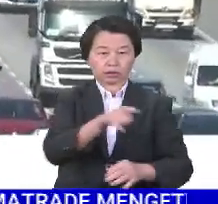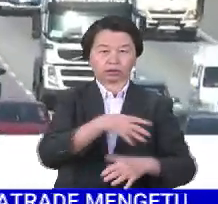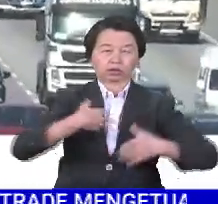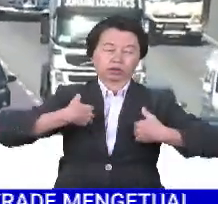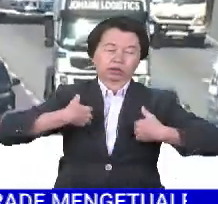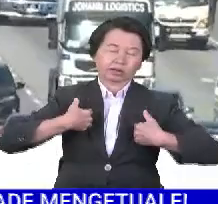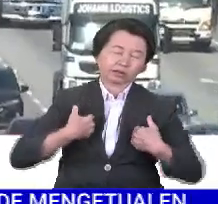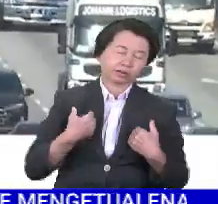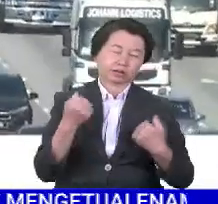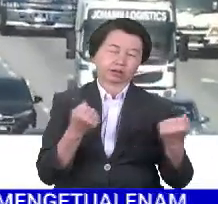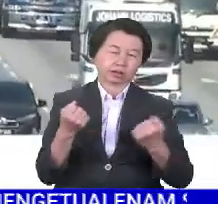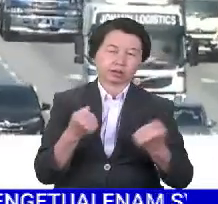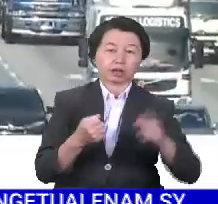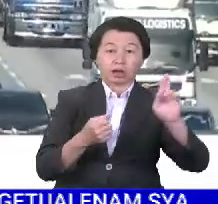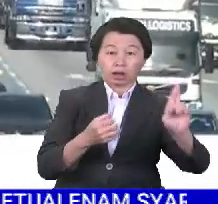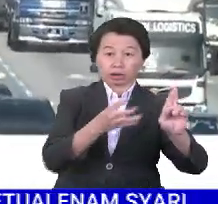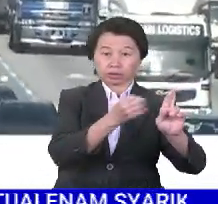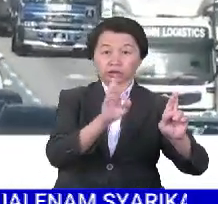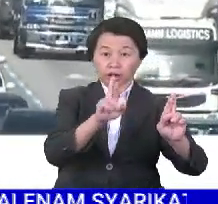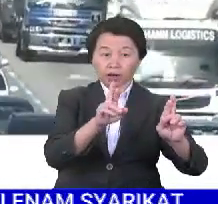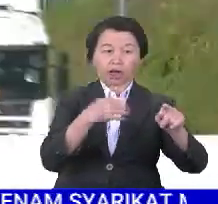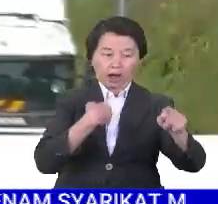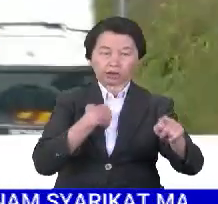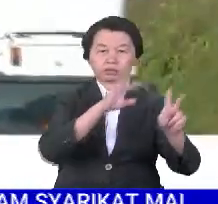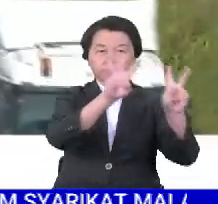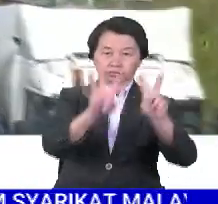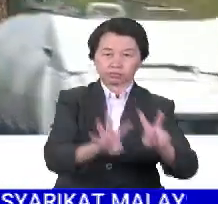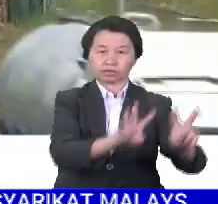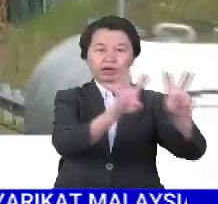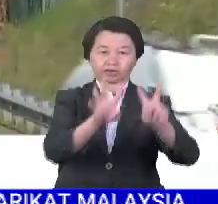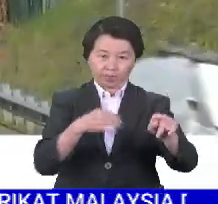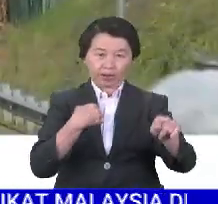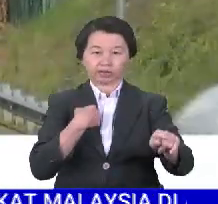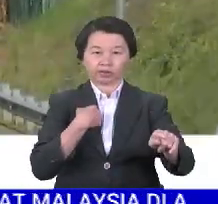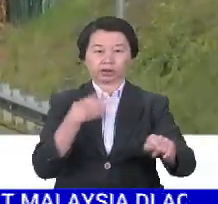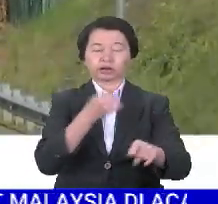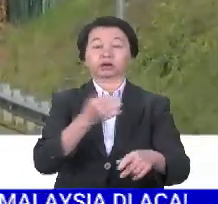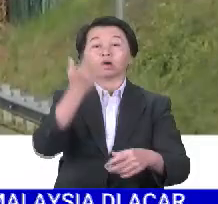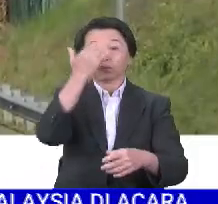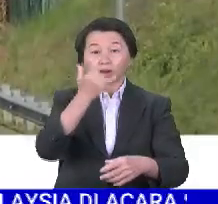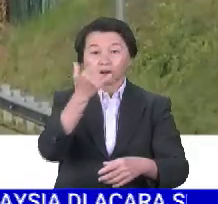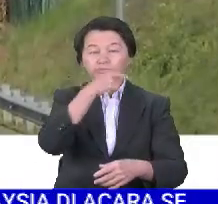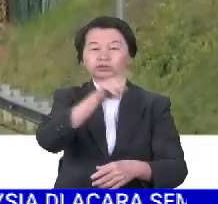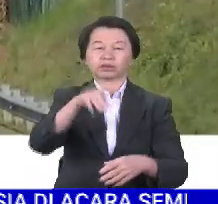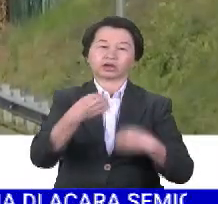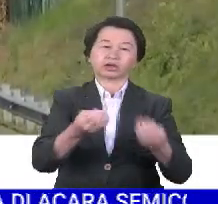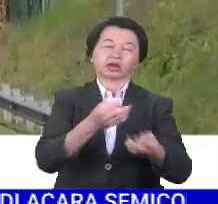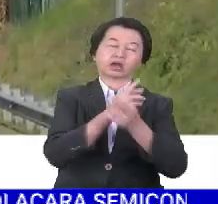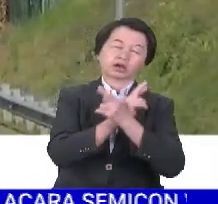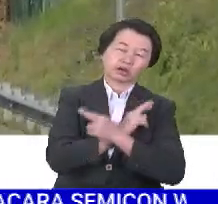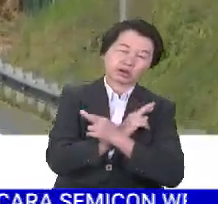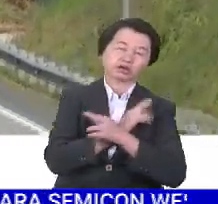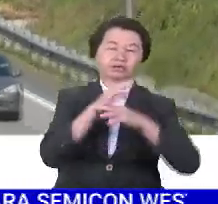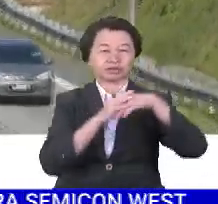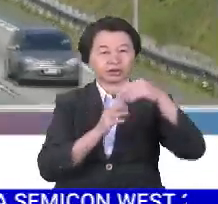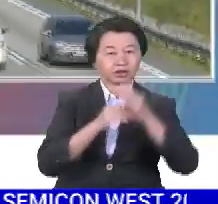keletihan, kemudahan R&R disediakan selama 24 jam dan kemudahan ini bertujuan memberi keselesaan kepada pengguna lebuh